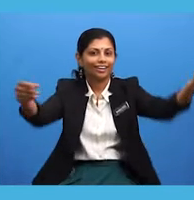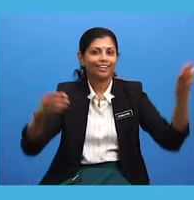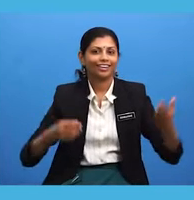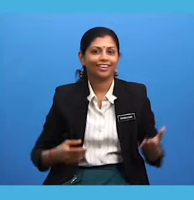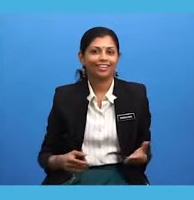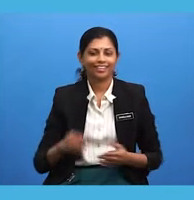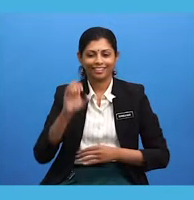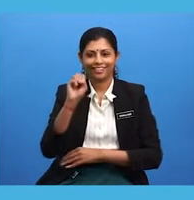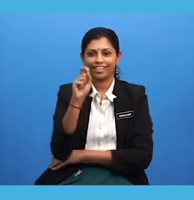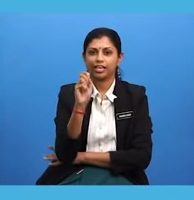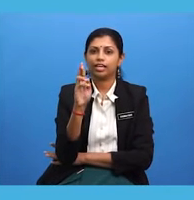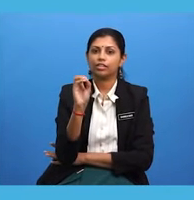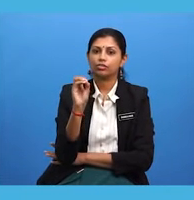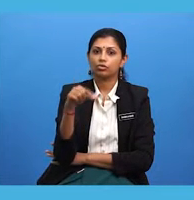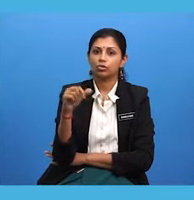adalah estrogen.